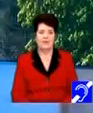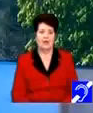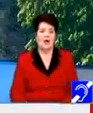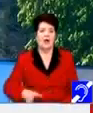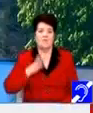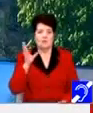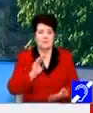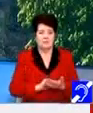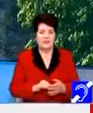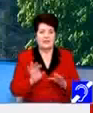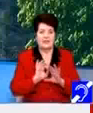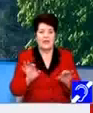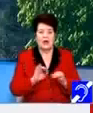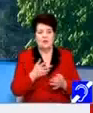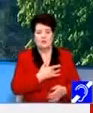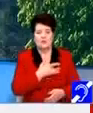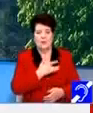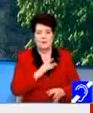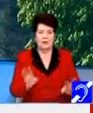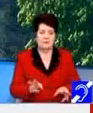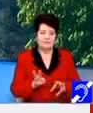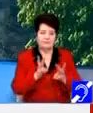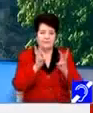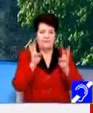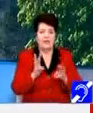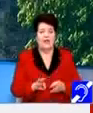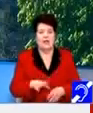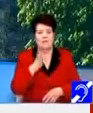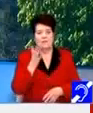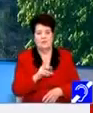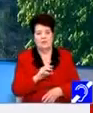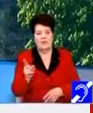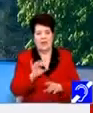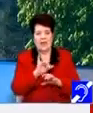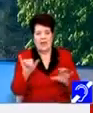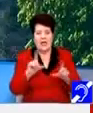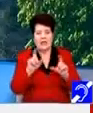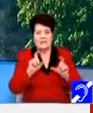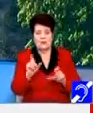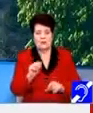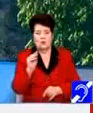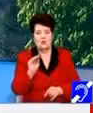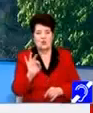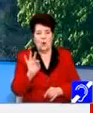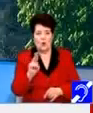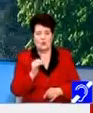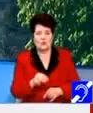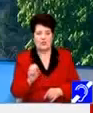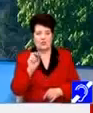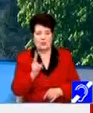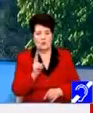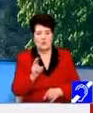Au fost stabilite cauzele probabile ale izbucnirii incendiului devastator de la Institutul de Zoologie din Chișinău din 20